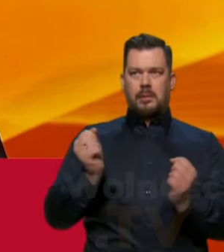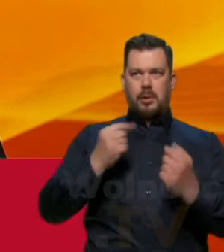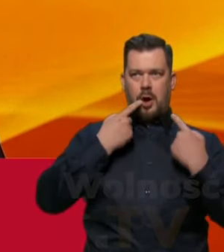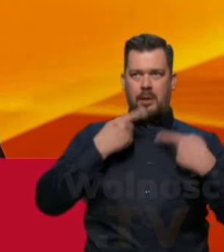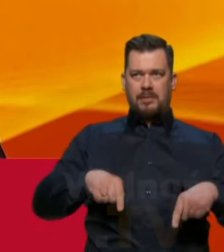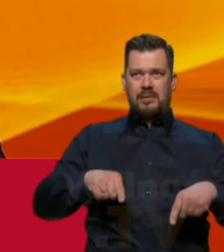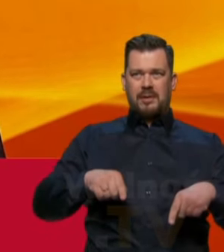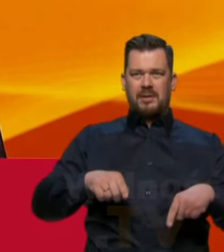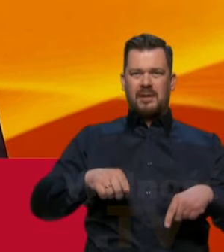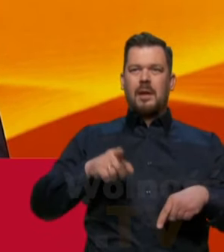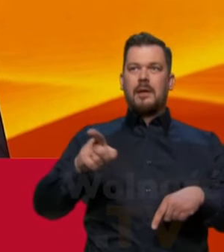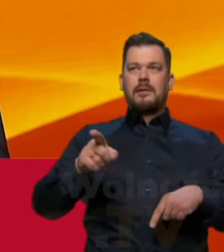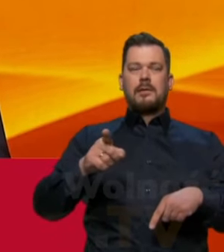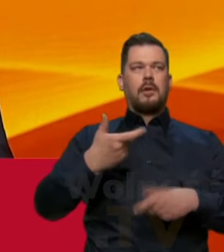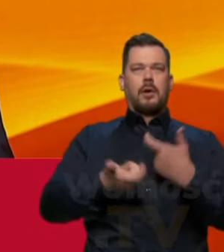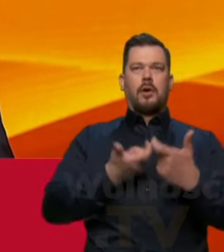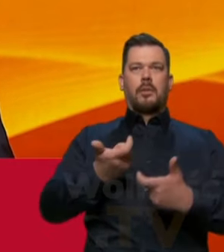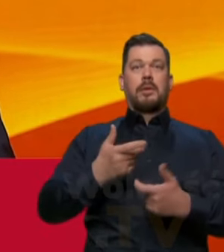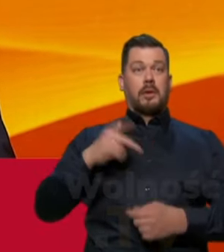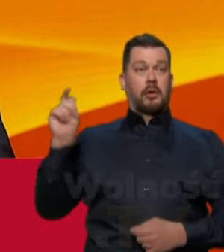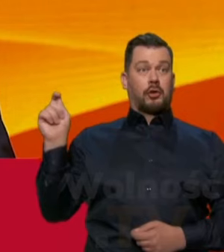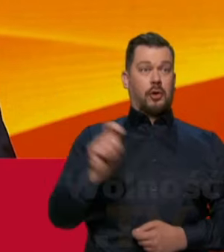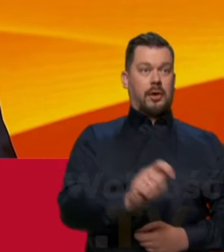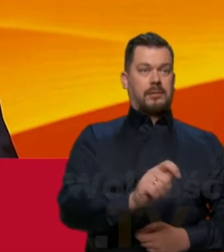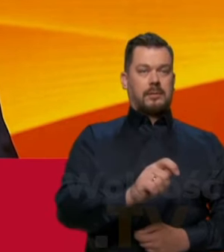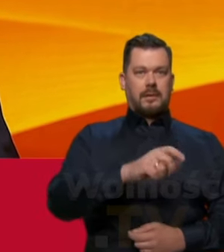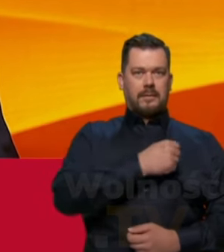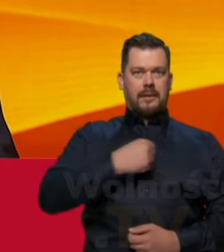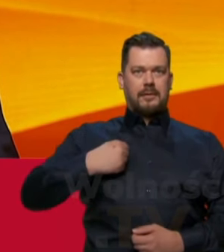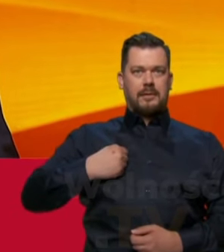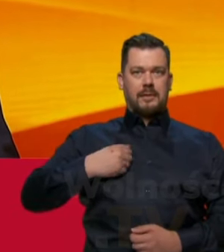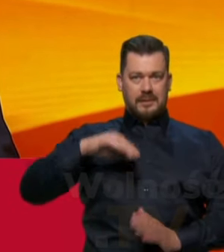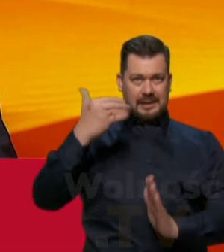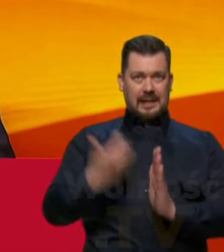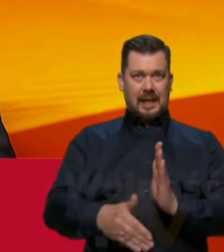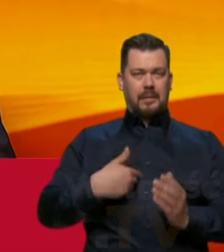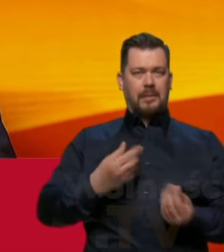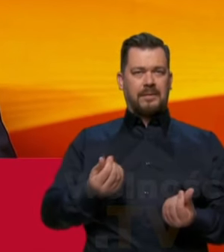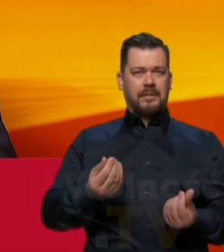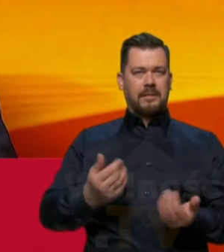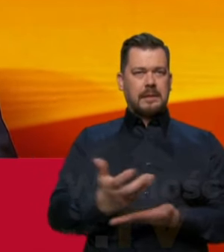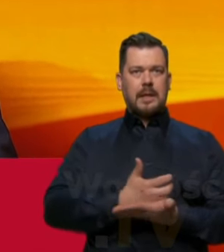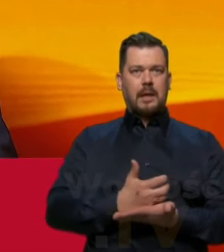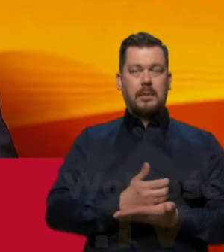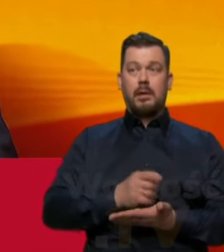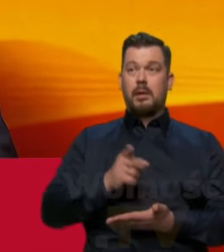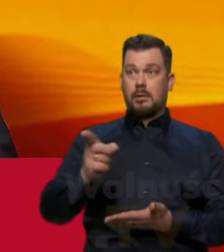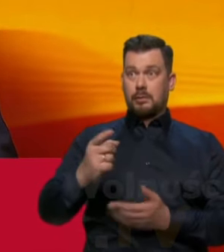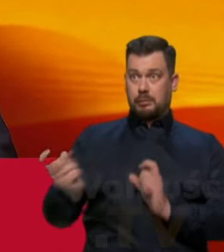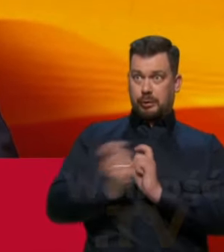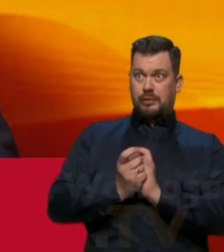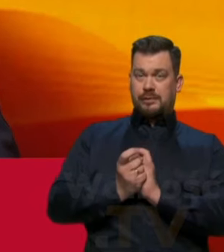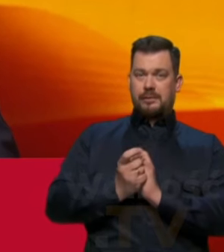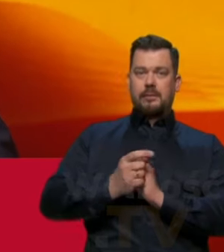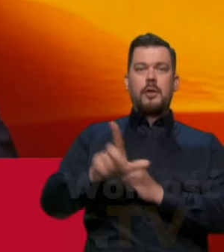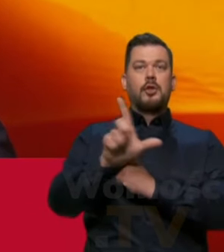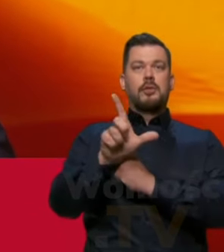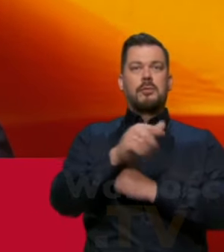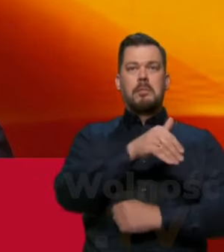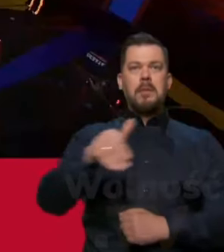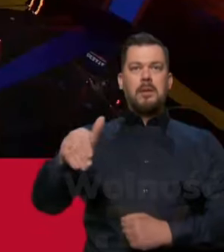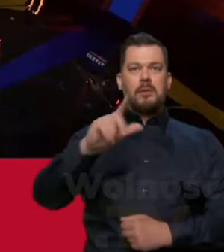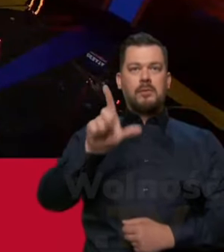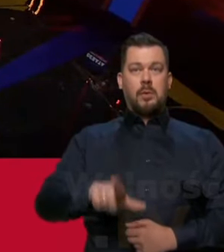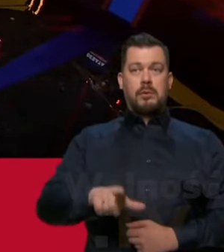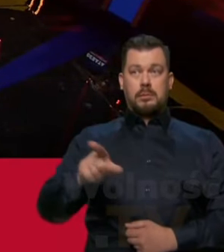odpowiedzialności? Bo jeżeli pan powstrzymuje mój wjazd do Warszawy, pan powoduje straty finansowe, które oceniam, że wasz wjazd jest dziennie 70 milionów złotych przez